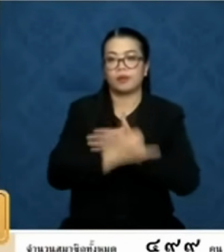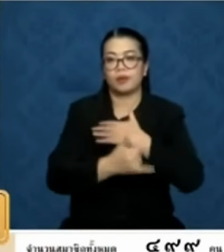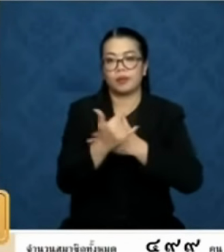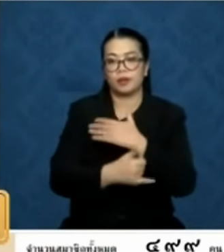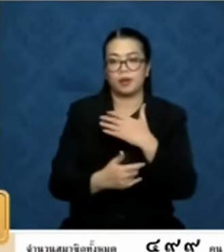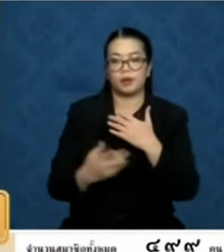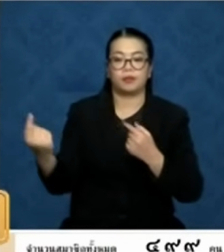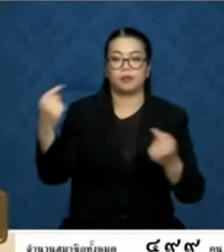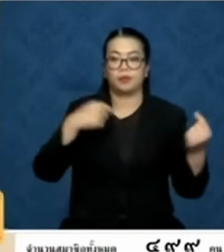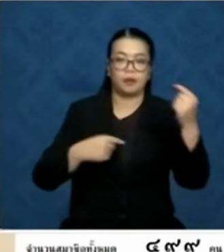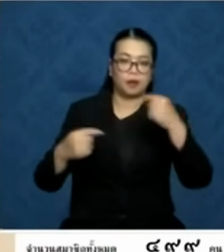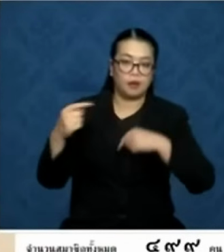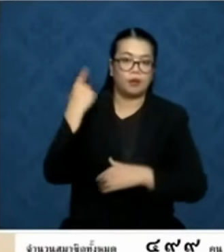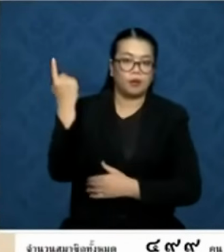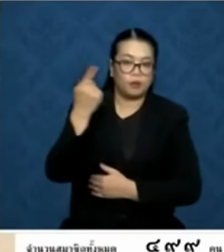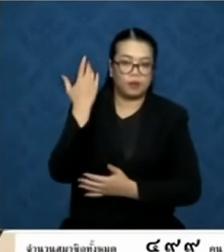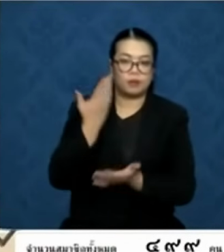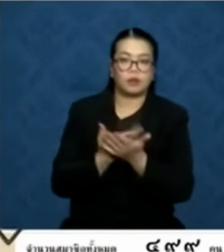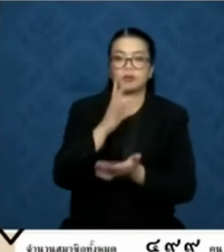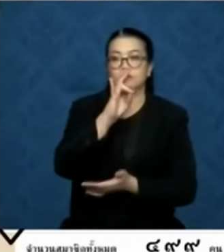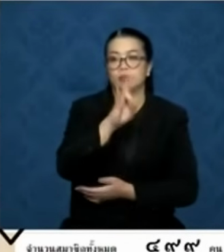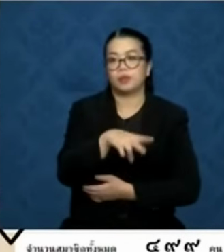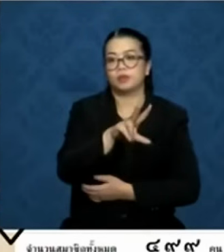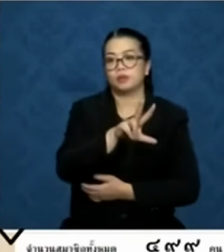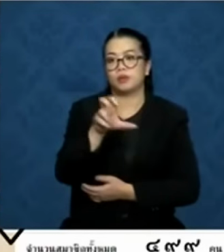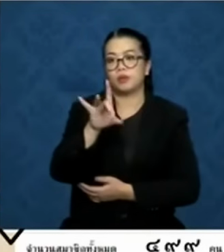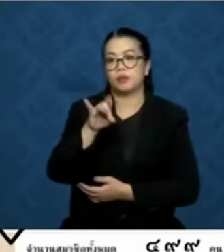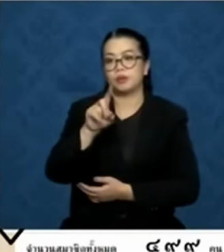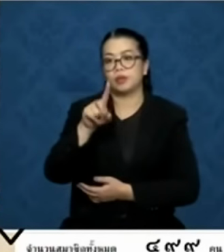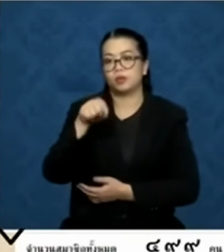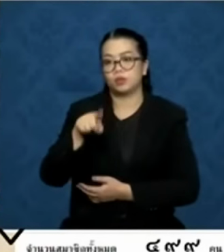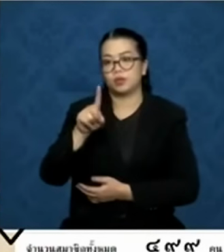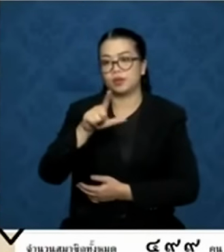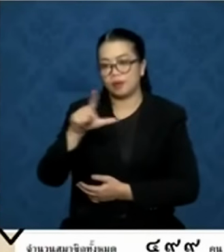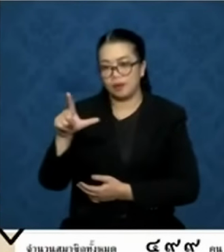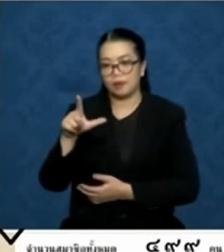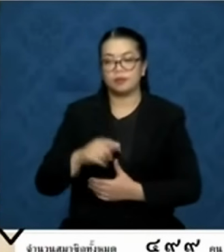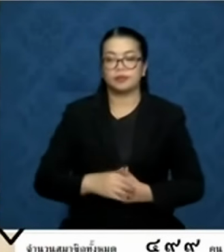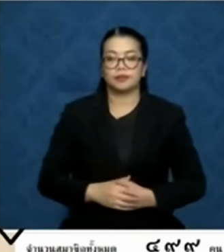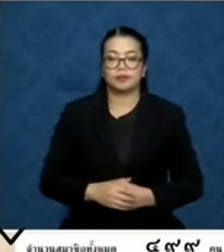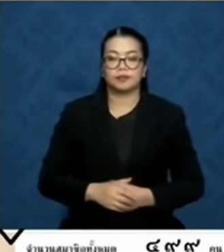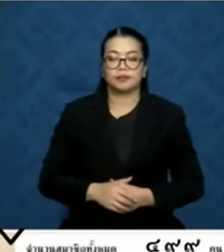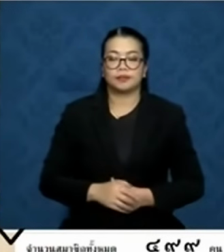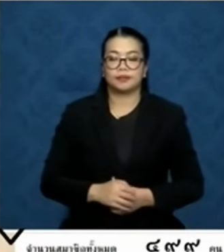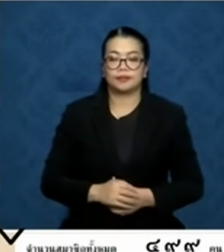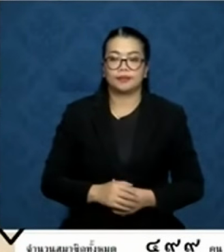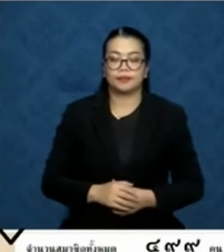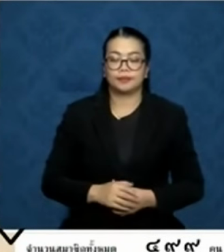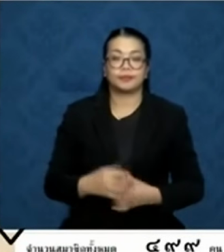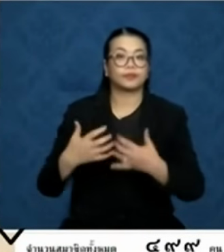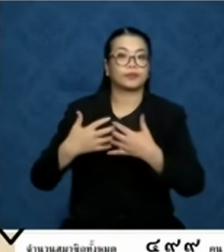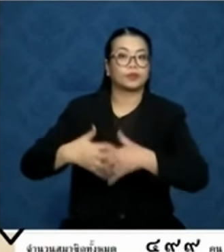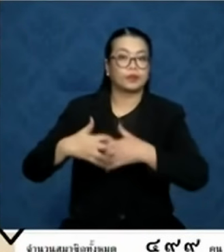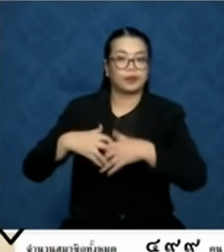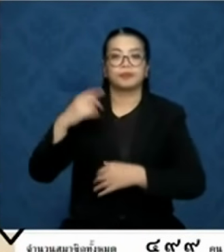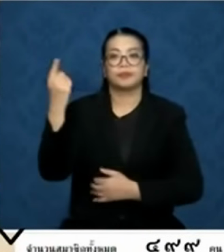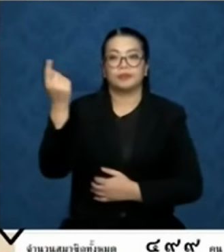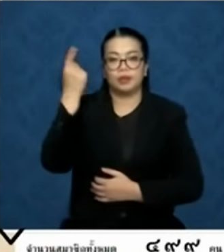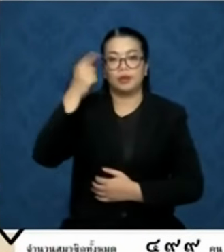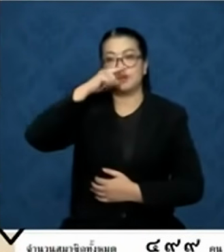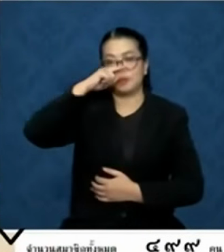งบประมาณ 7,381.1 ล้านบาท ให้อุตสาหกรรมการท่องเที่ยวไท